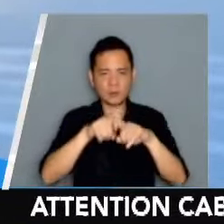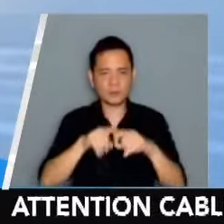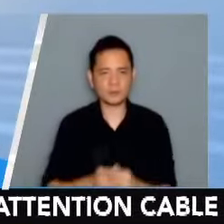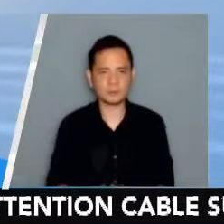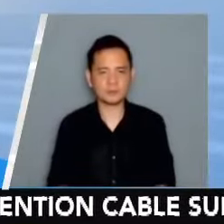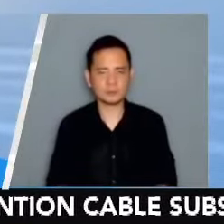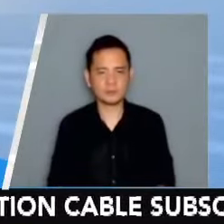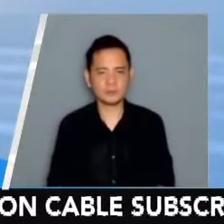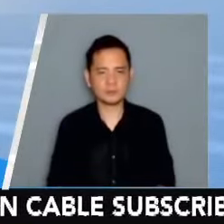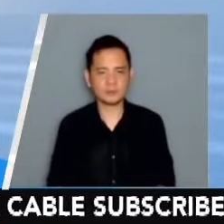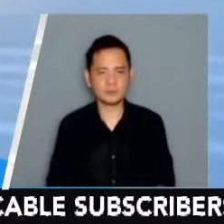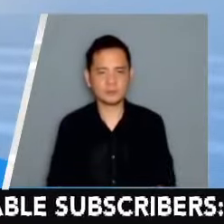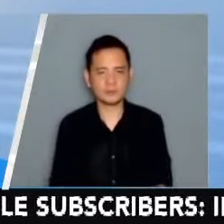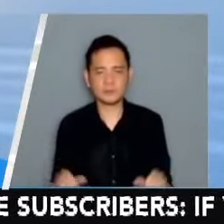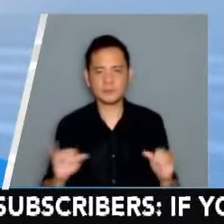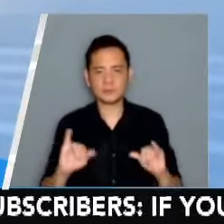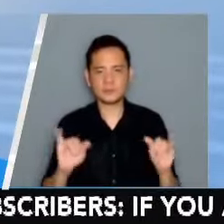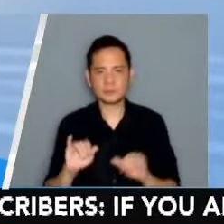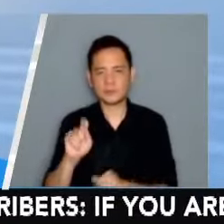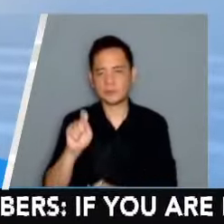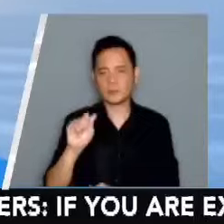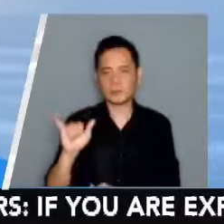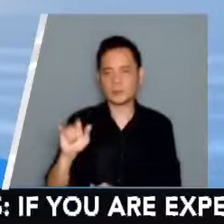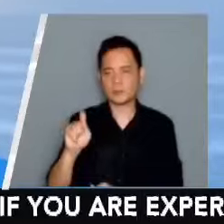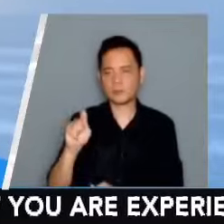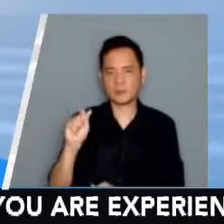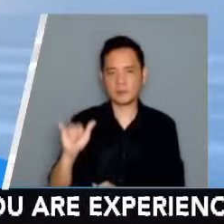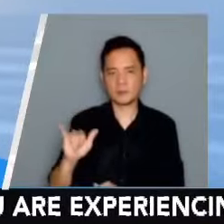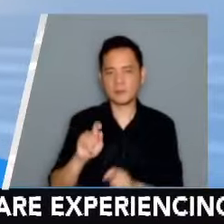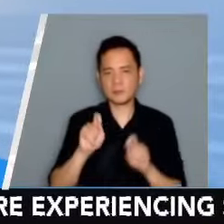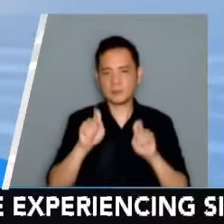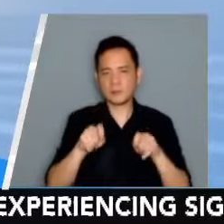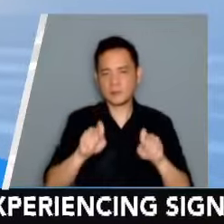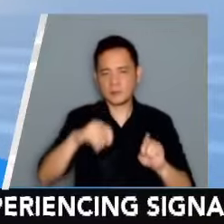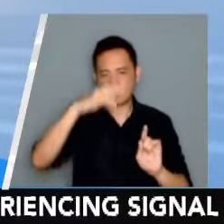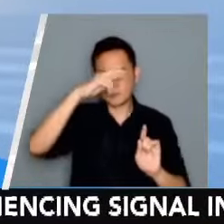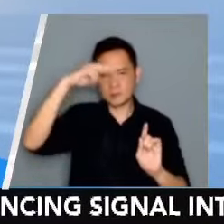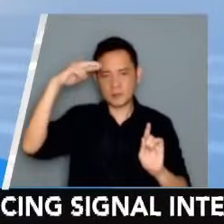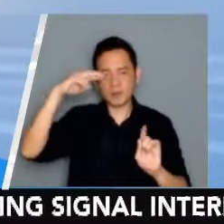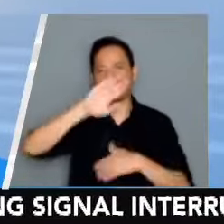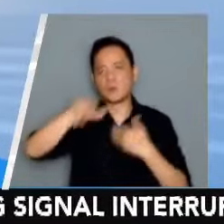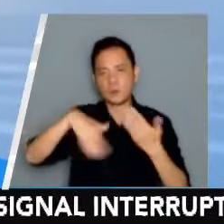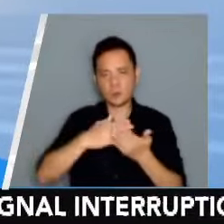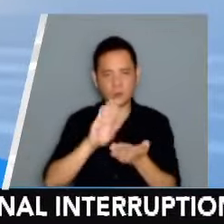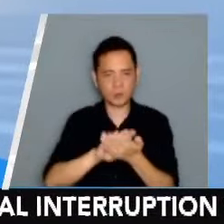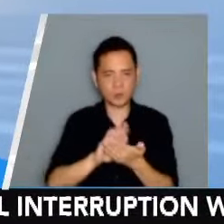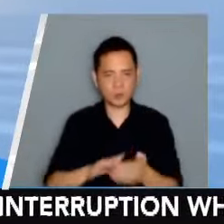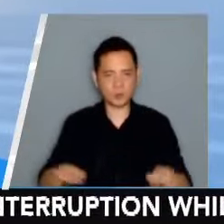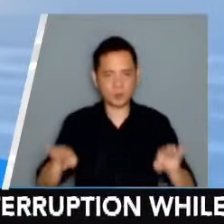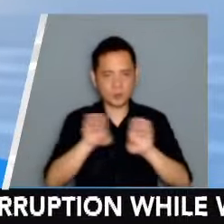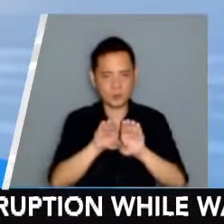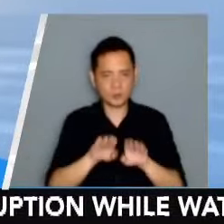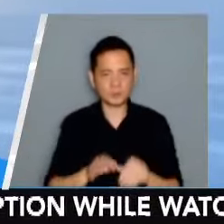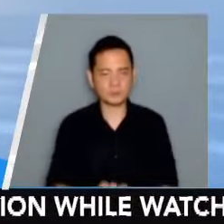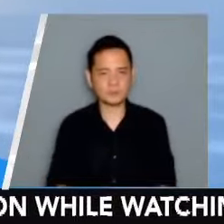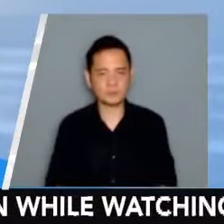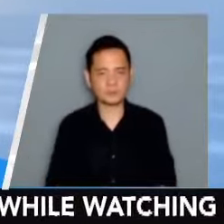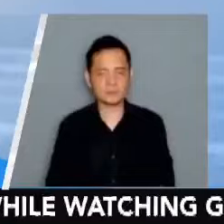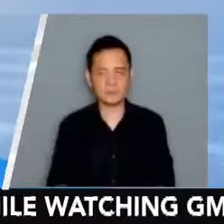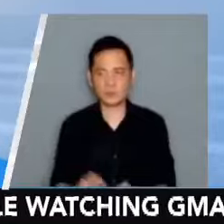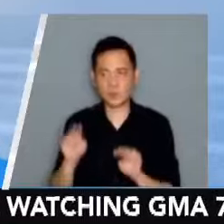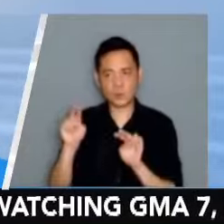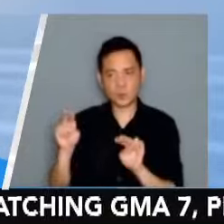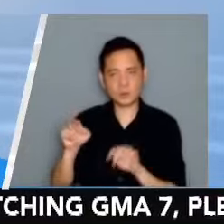Suspendido rin ang klase mula kinder hanggang high school sa lahat ng eskwelahan sa Taytay, Rizal. Tutok lang po dito sa GMA Integrated